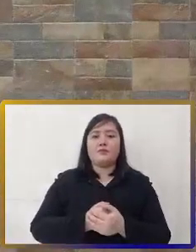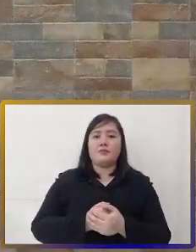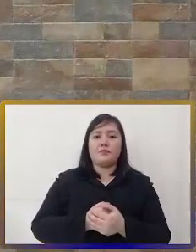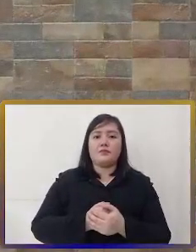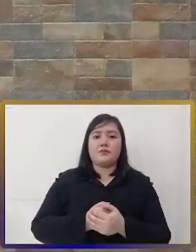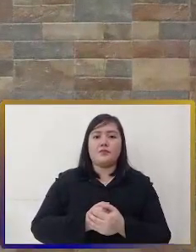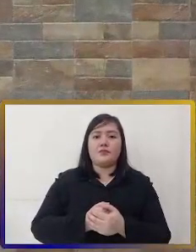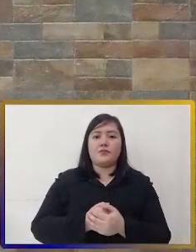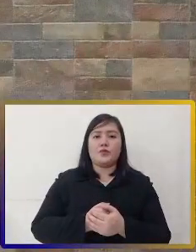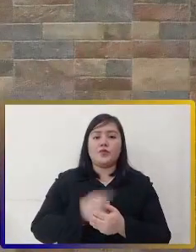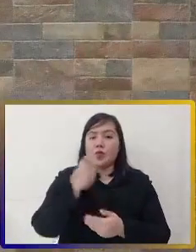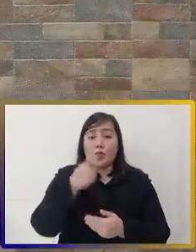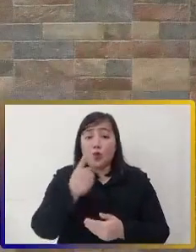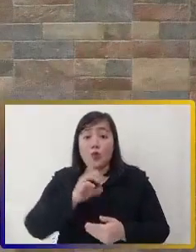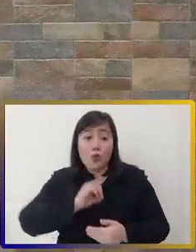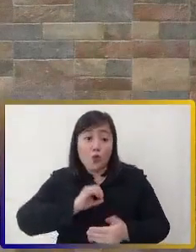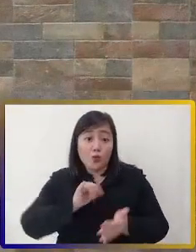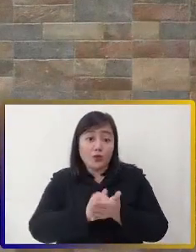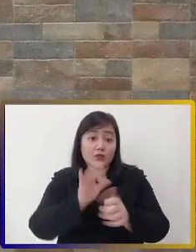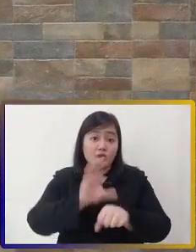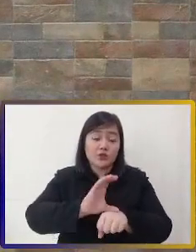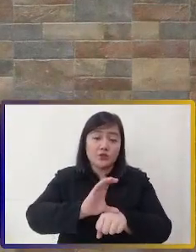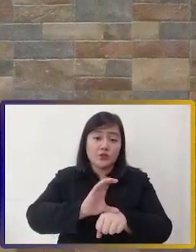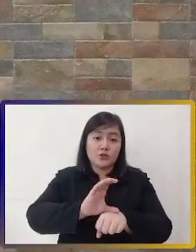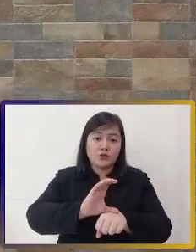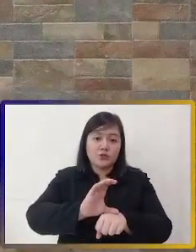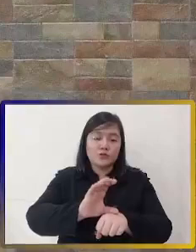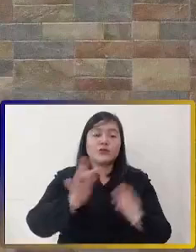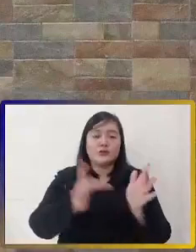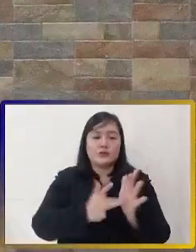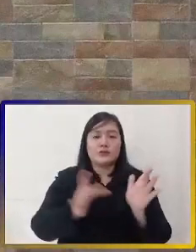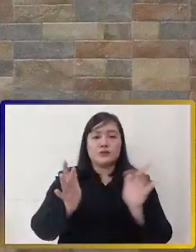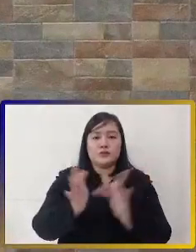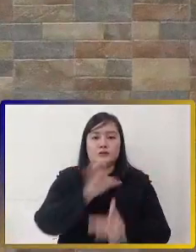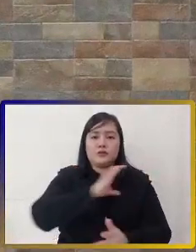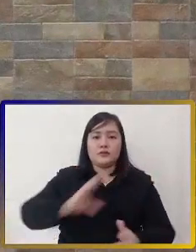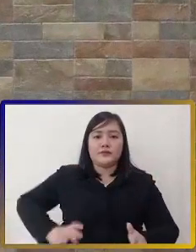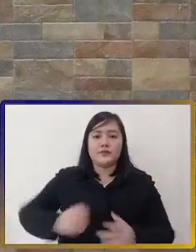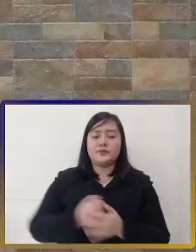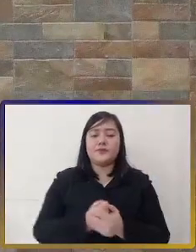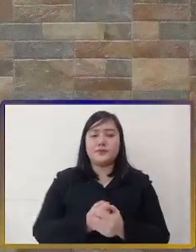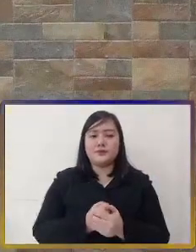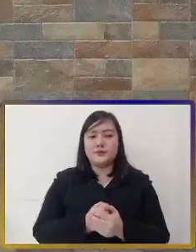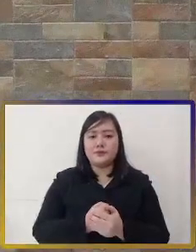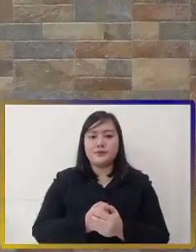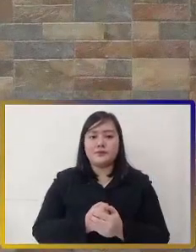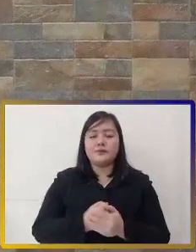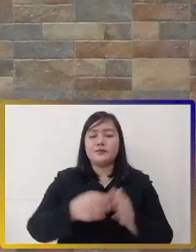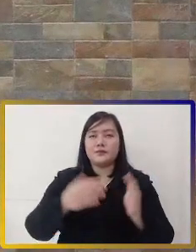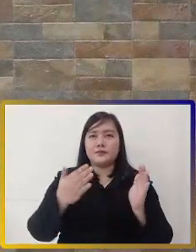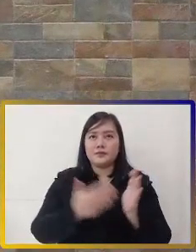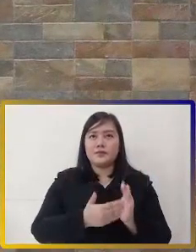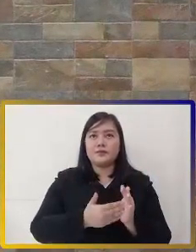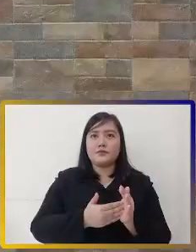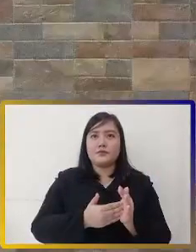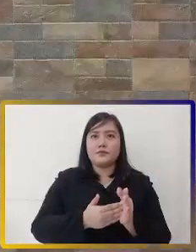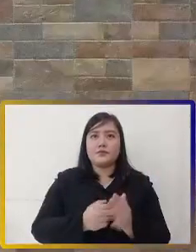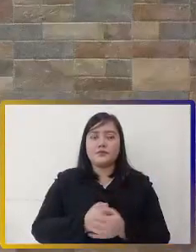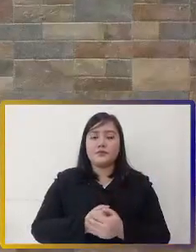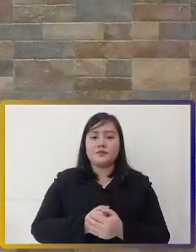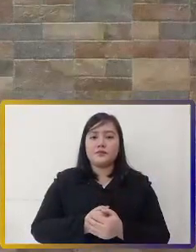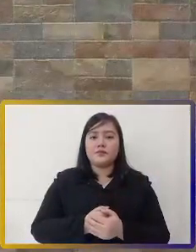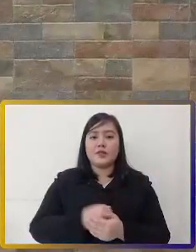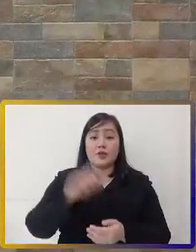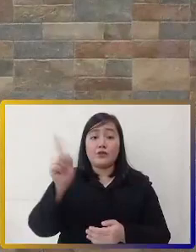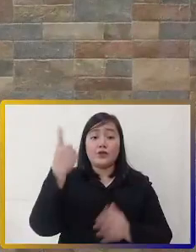church. So makikita po natin dito ang basis, the first of the two historical tests na even up sa panahon po